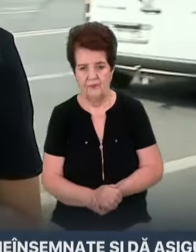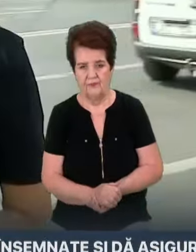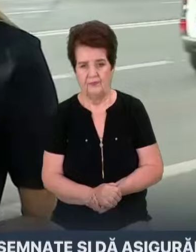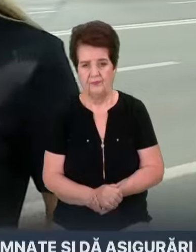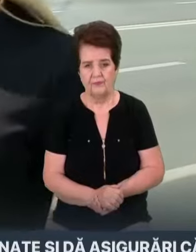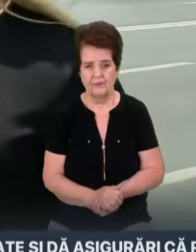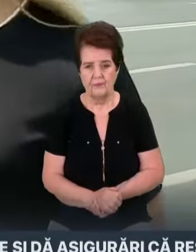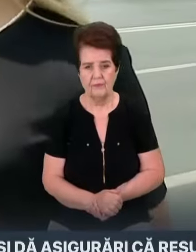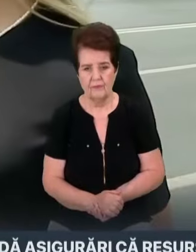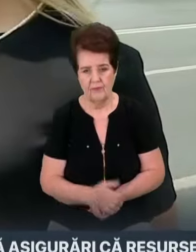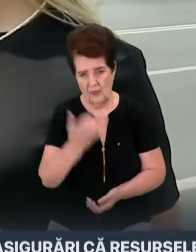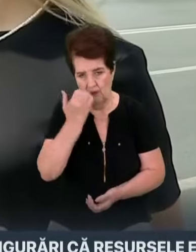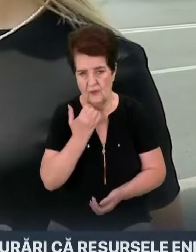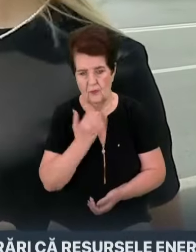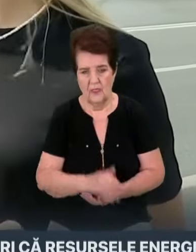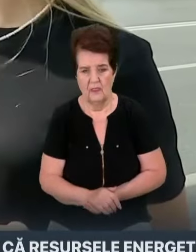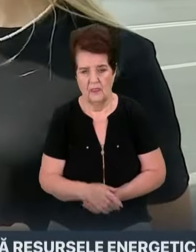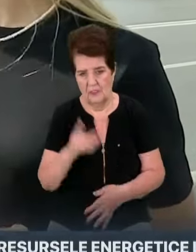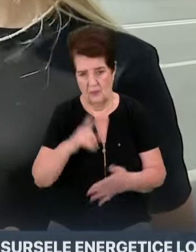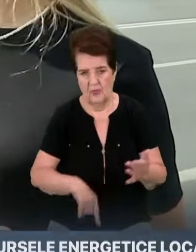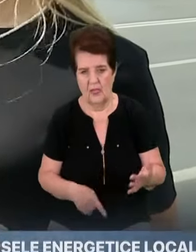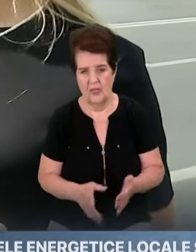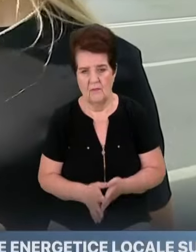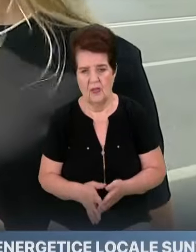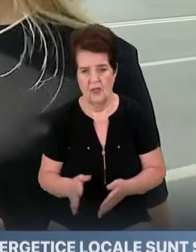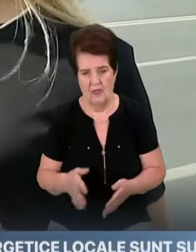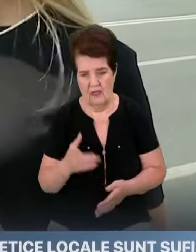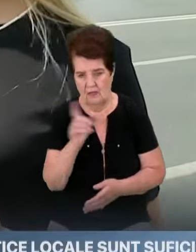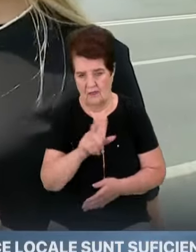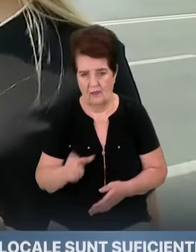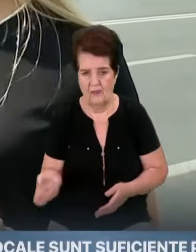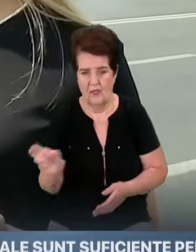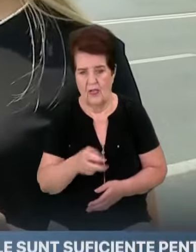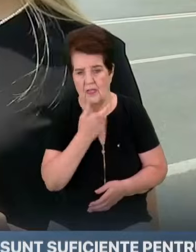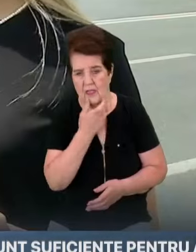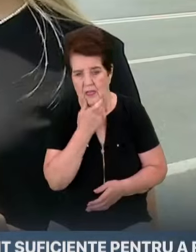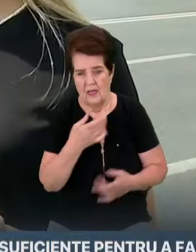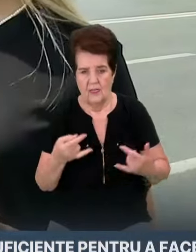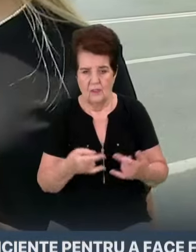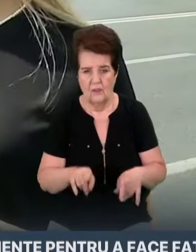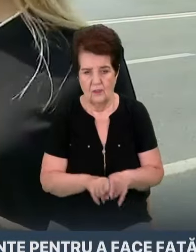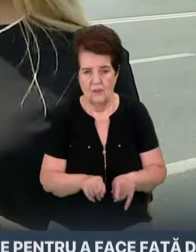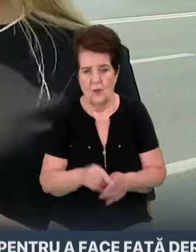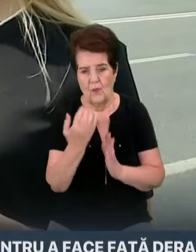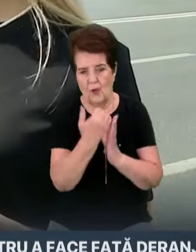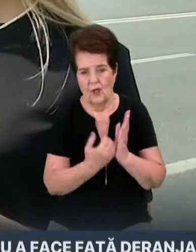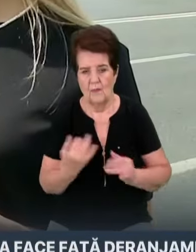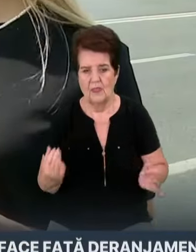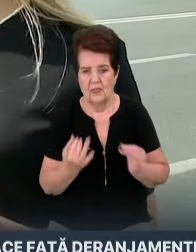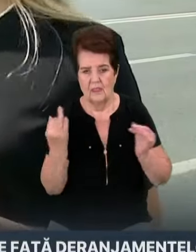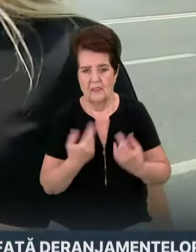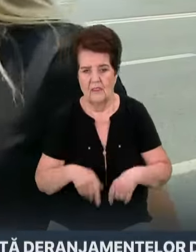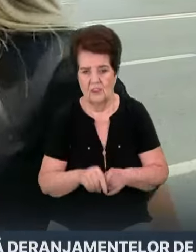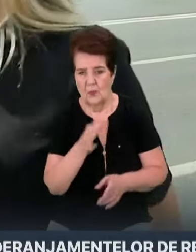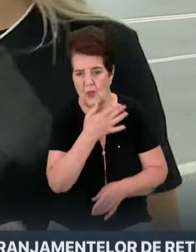și sperăm tare mult ca inclusiv spectatorii postului public de televiziune să aibă parte de un program cât mai interesant în această